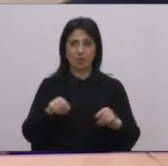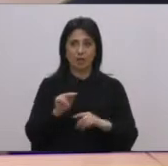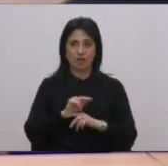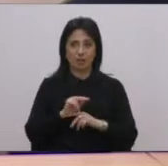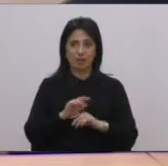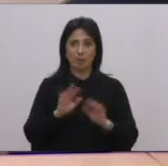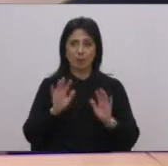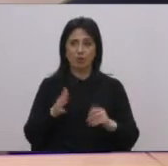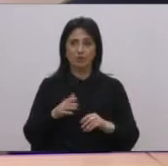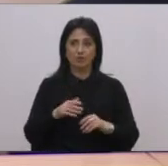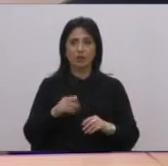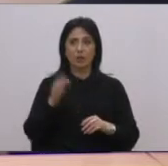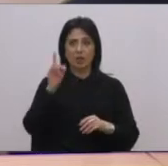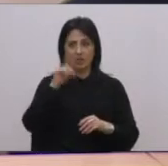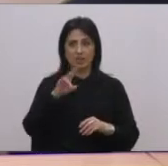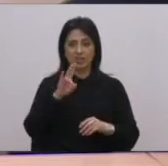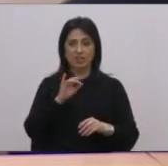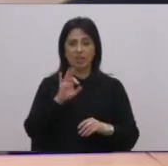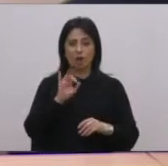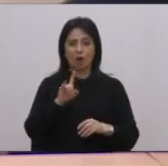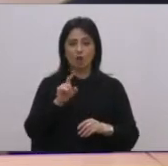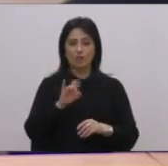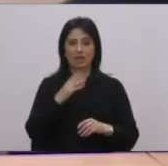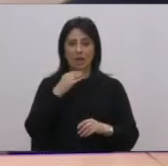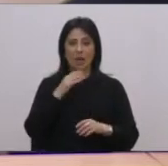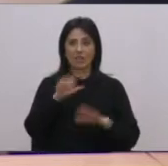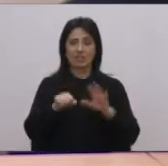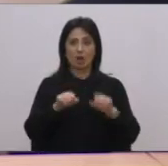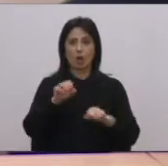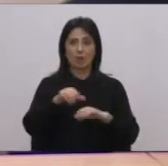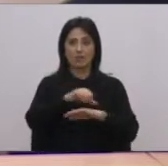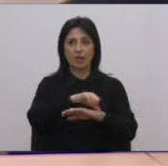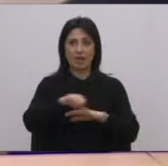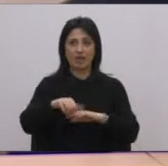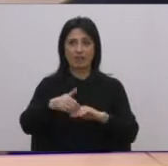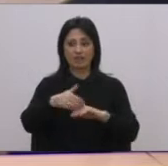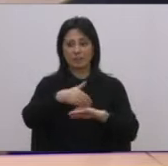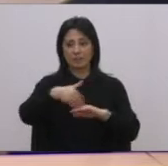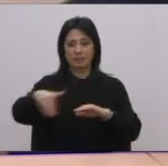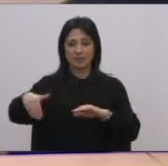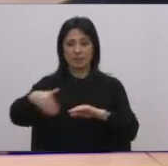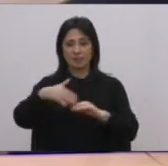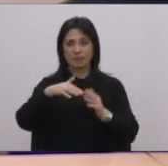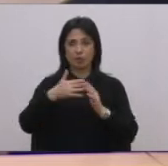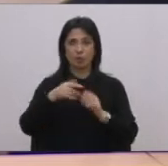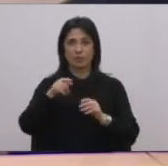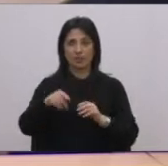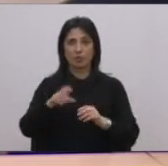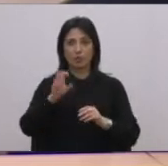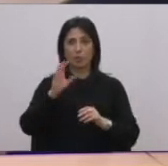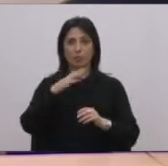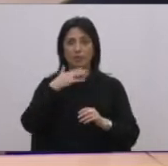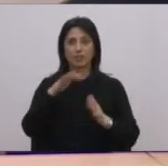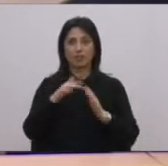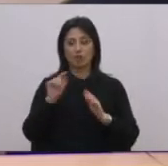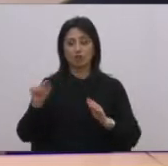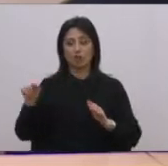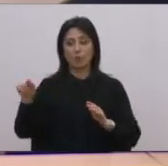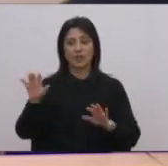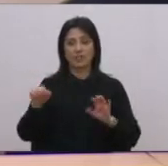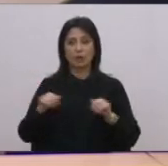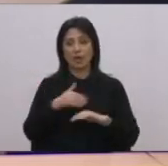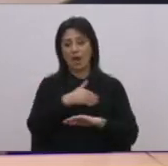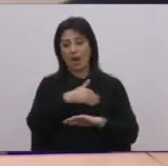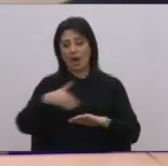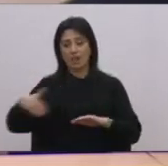რეაბილიტაცია მოხდა. Მოგესალმებით, რომ ნიქოზი არის საოკუპაციო ხაზის მიმდებარე სოფელი, კიდევ ბევრი სოფელია საოკუპაციო